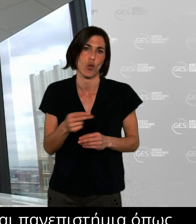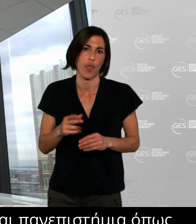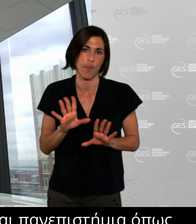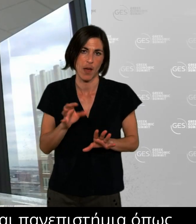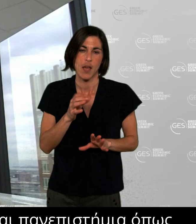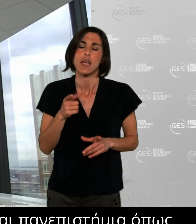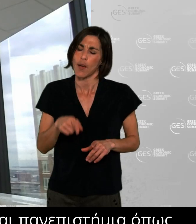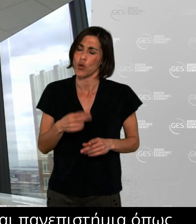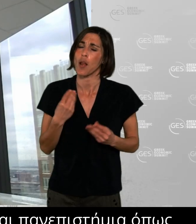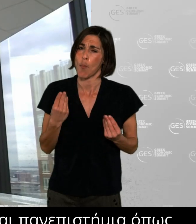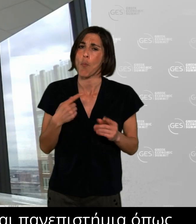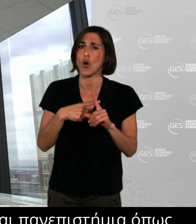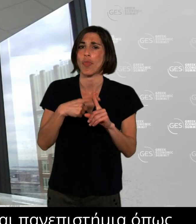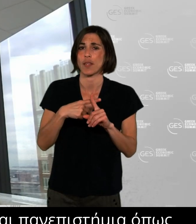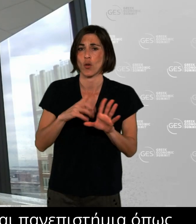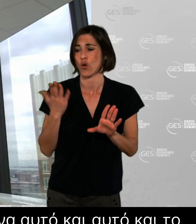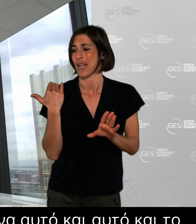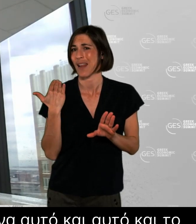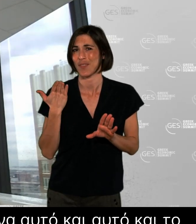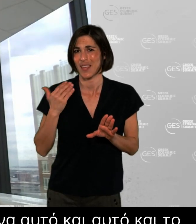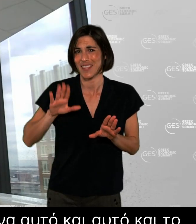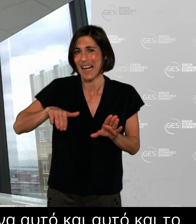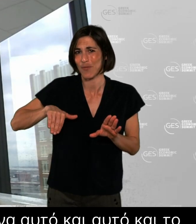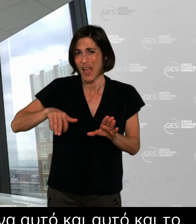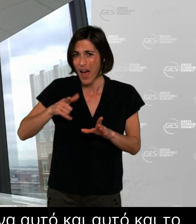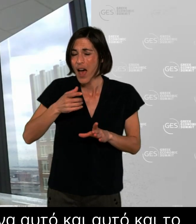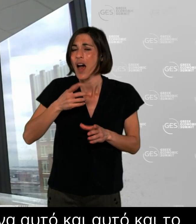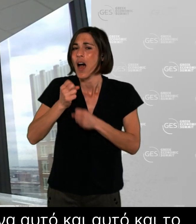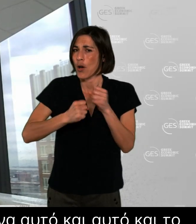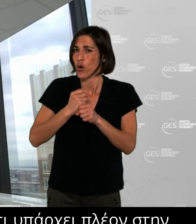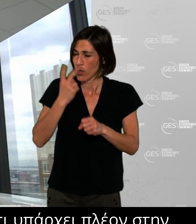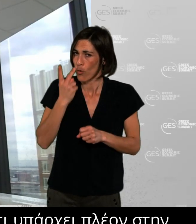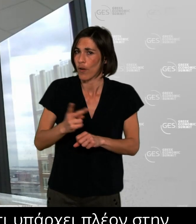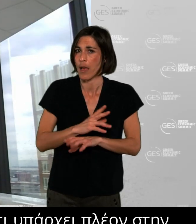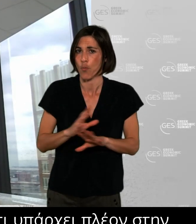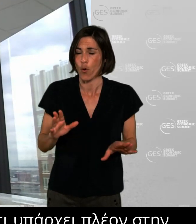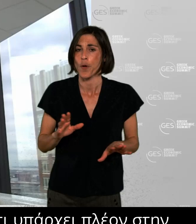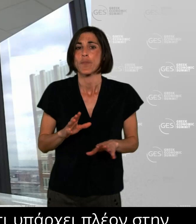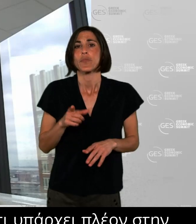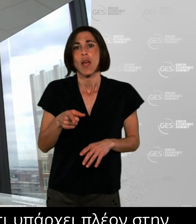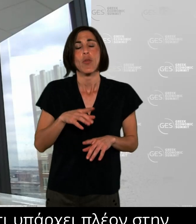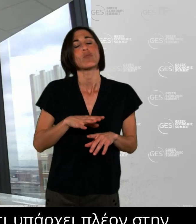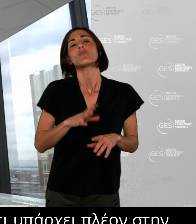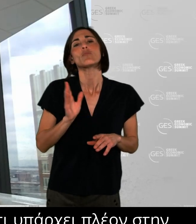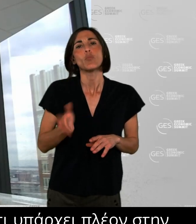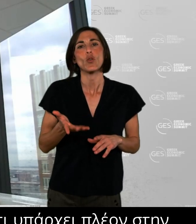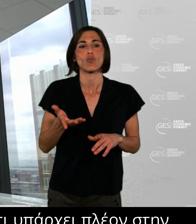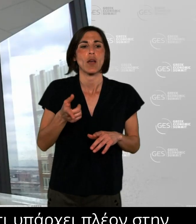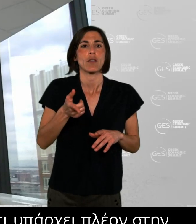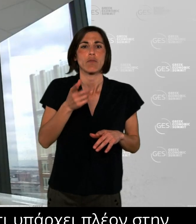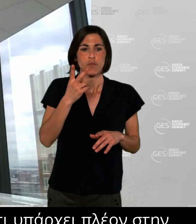βλέπω τα τελευταία χρόνια. Δηλαδή ότι υπάρχει πλέον στην Ελλάδα η υποδομή να κάνει κάποιος κανονική καριέρα, να συνεργαστεί